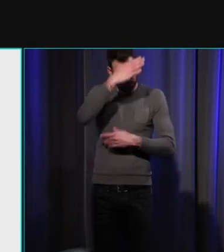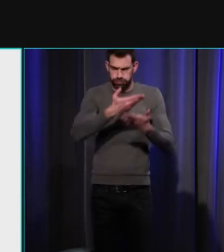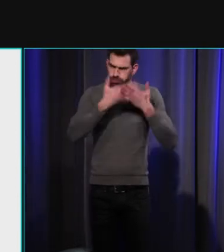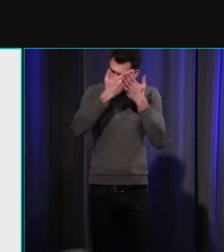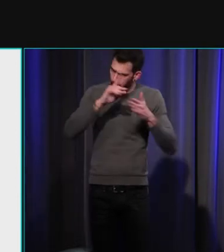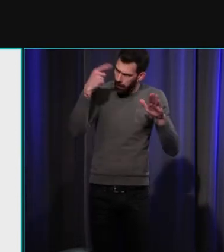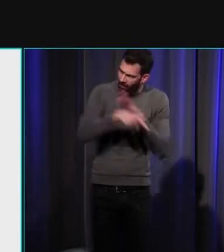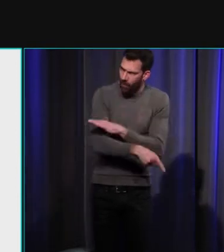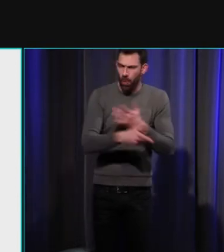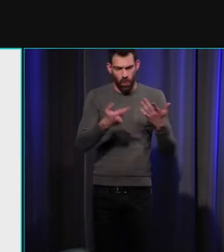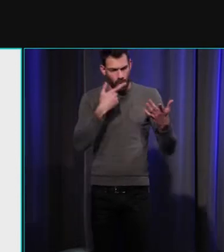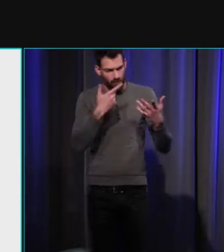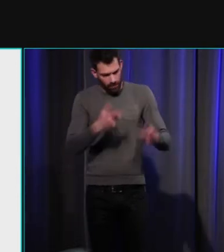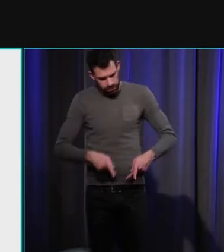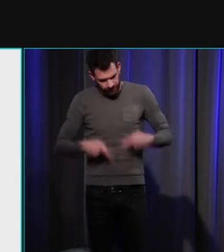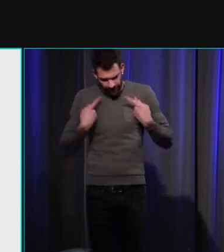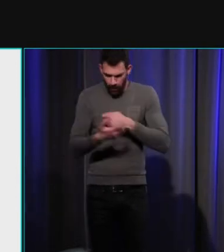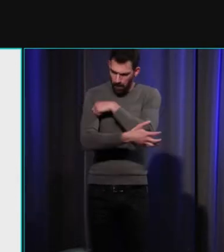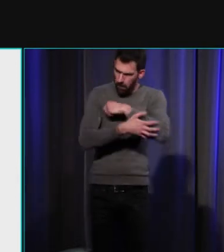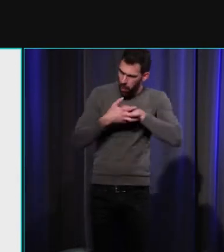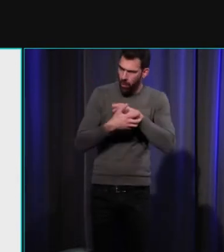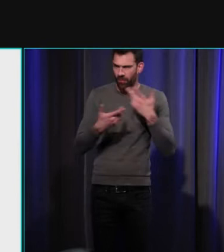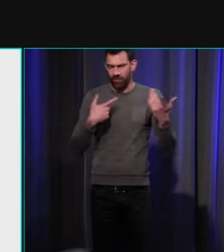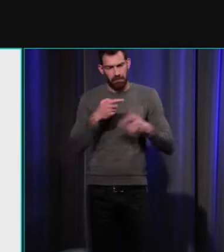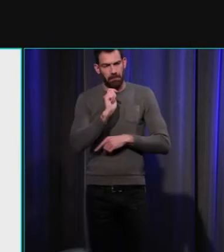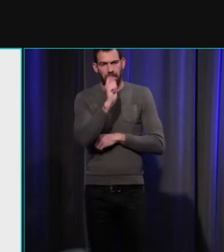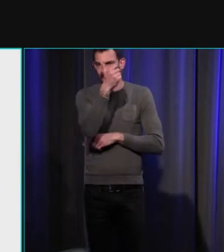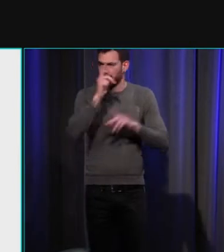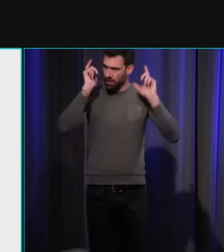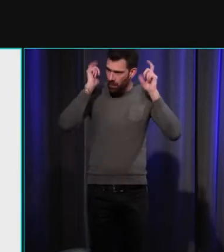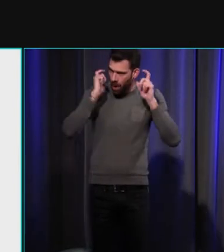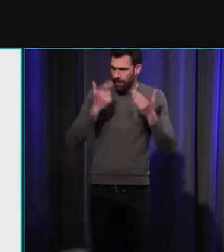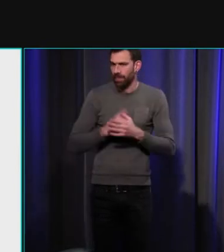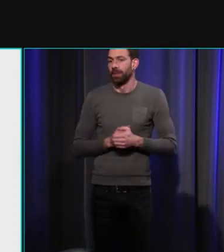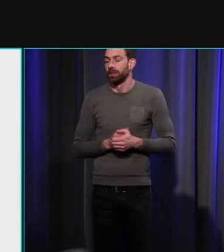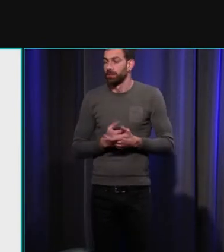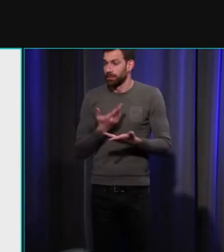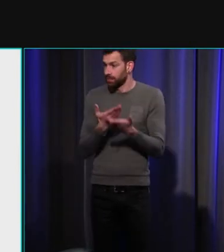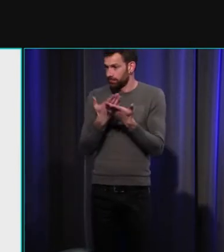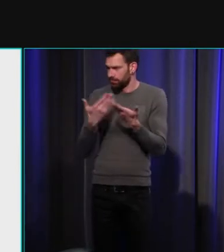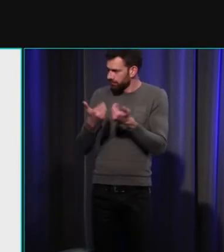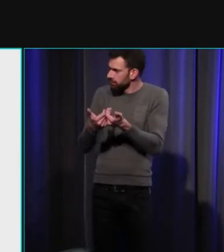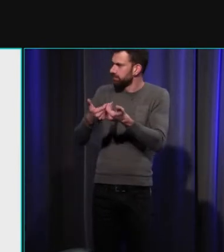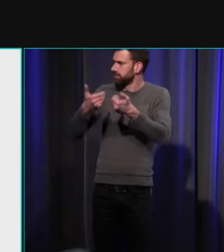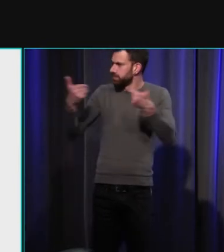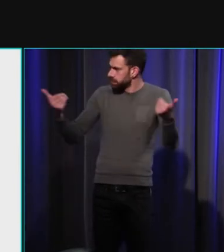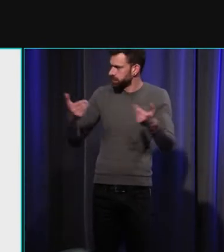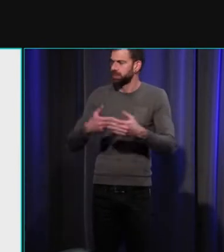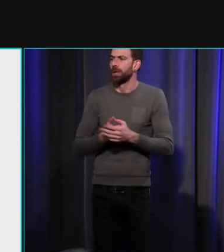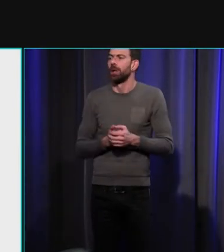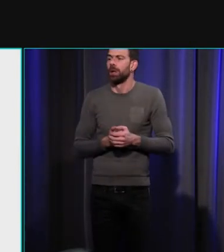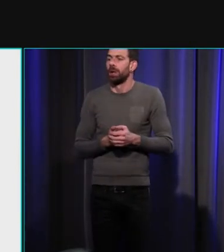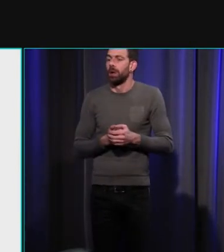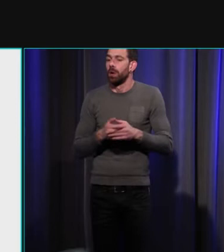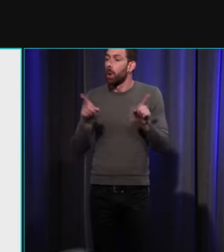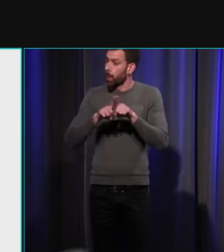vous vivez dans la pauvreté vous êtes des coisy moelle donc il ya cette séparation qui est en train d'intervenir qui intervient aussi sur le